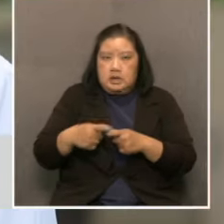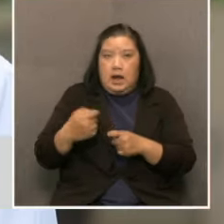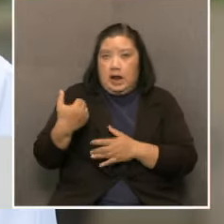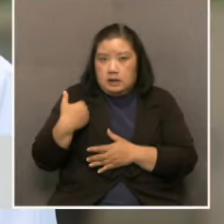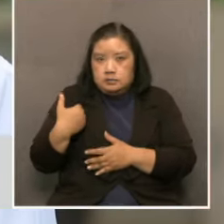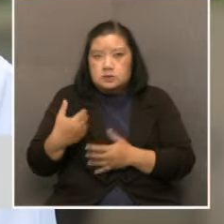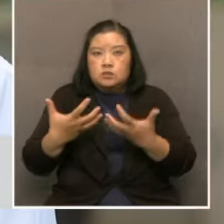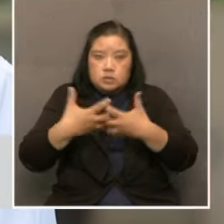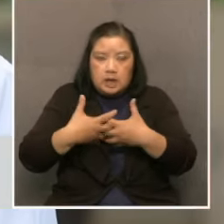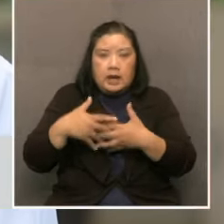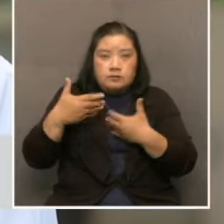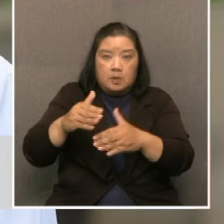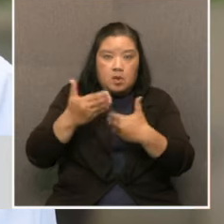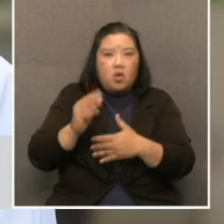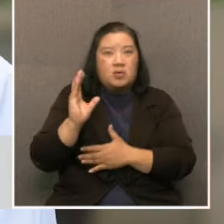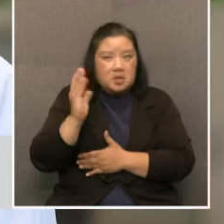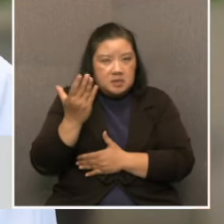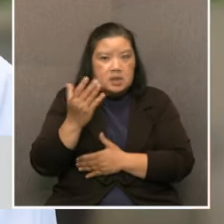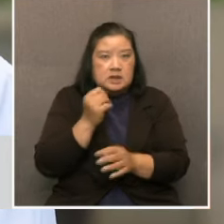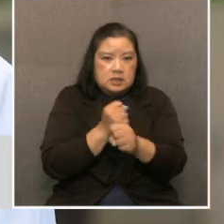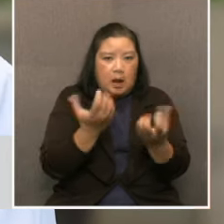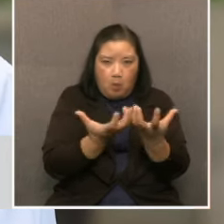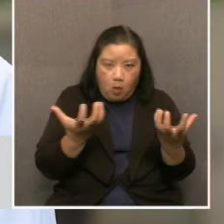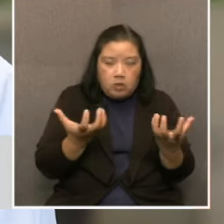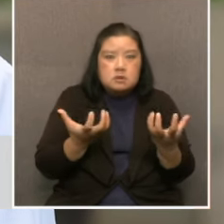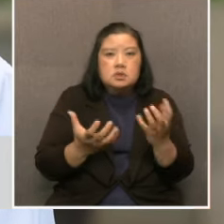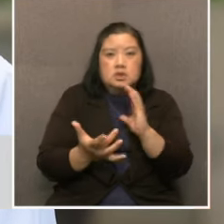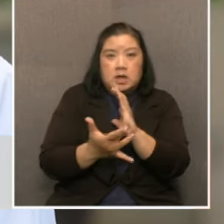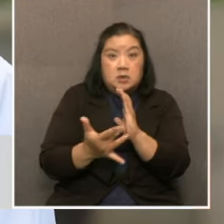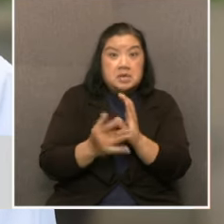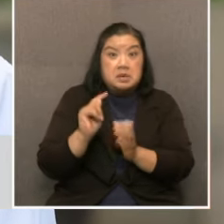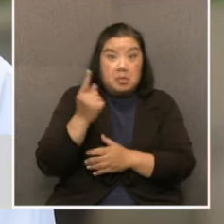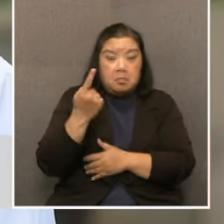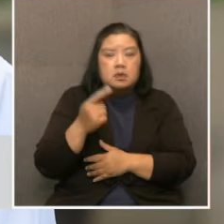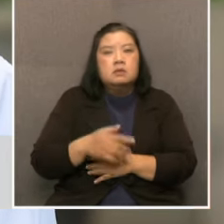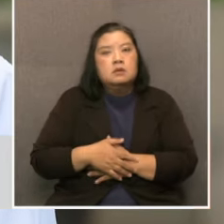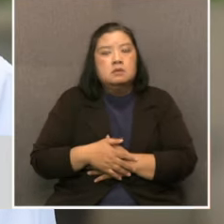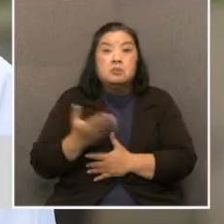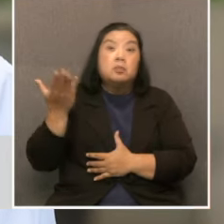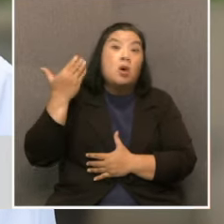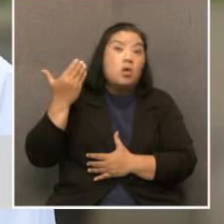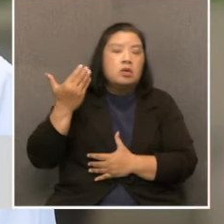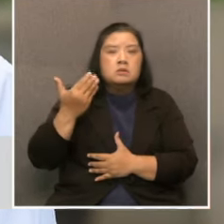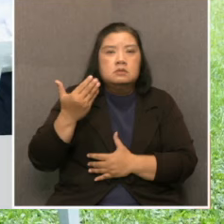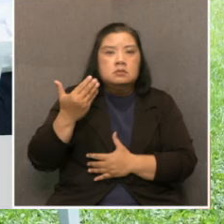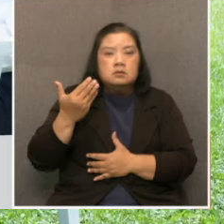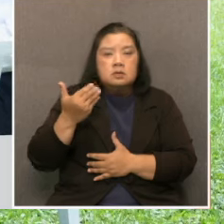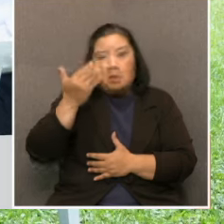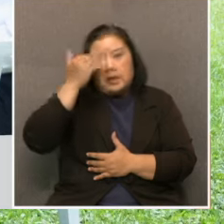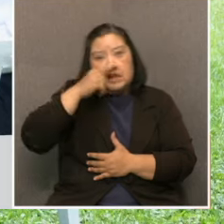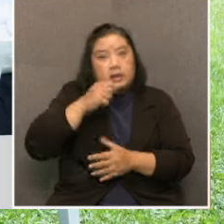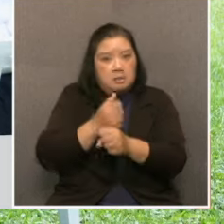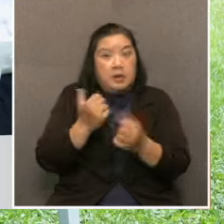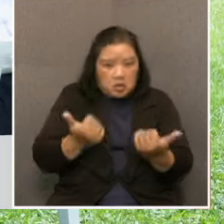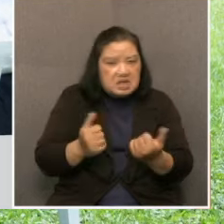กรรมผลิตสินค้าที่มีเทคโนโลยีสูงขึ้นกว่าที่เราเคยผลิต ครับ เราก็จะไม่มีเงิน อันนี้ และที่เรา